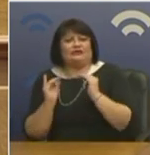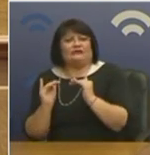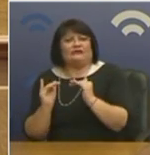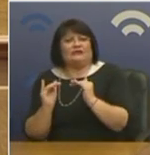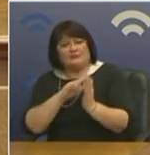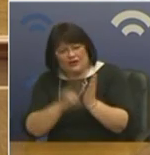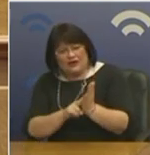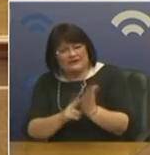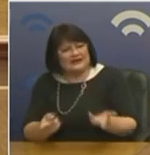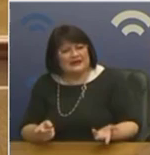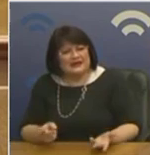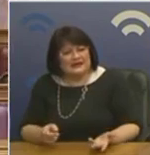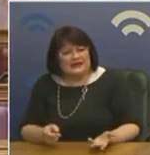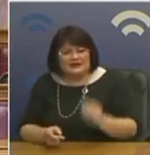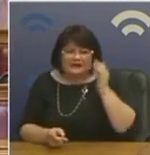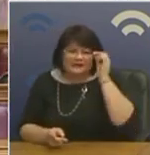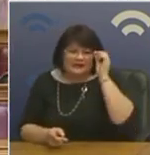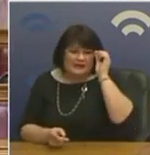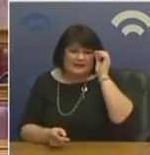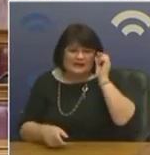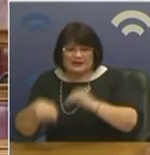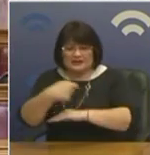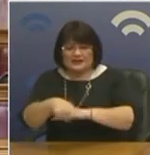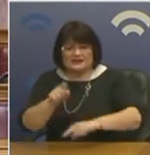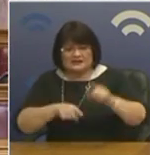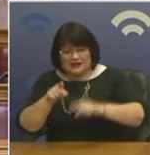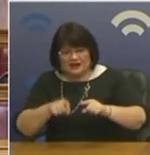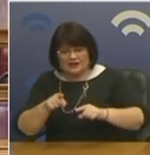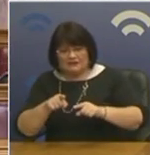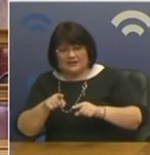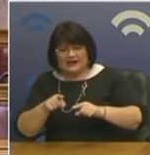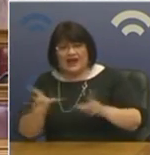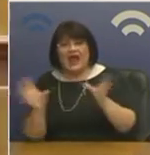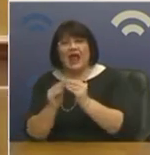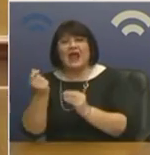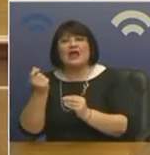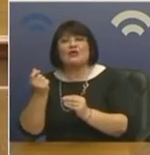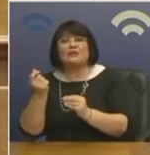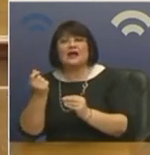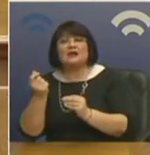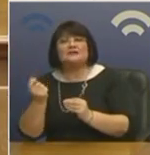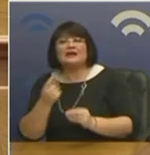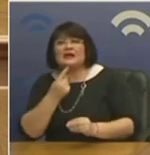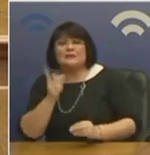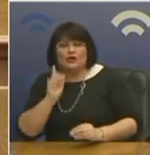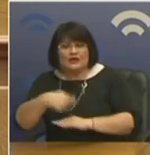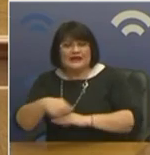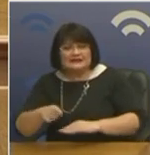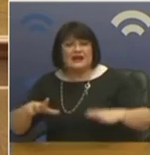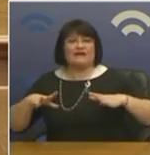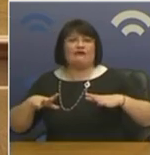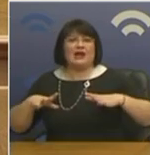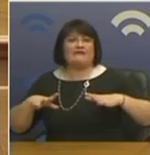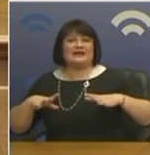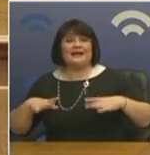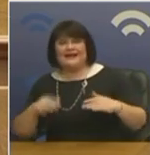Απαγορεύεται. Και οι μισθοί που κόπηκαν θα απαγορευόταν. Τα δικαστήρια δόθηκαν ουσιαστικά οι μισθοί πίσω και δεν δώσετε πίσω εσείς. Δεν απαγορεύεται αυτό? Αλλά όταν σας βολεύει, απαγορεύεται, κύριε